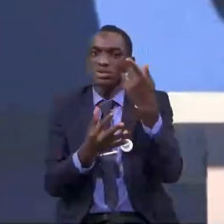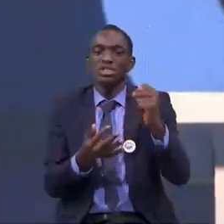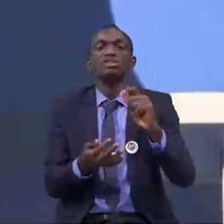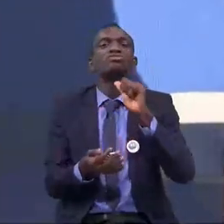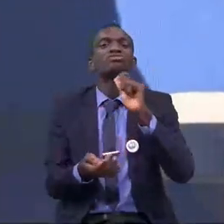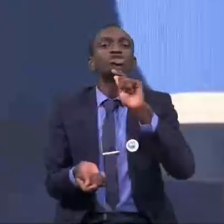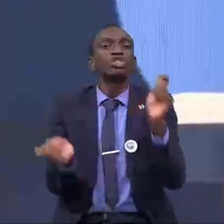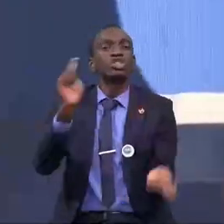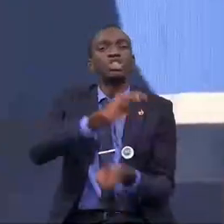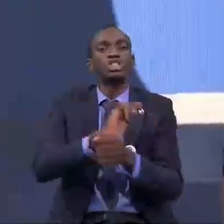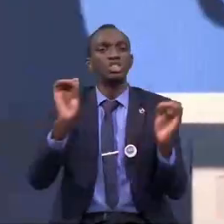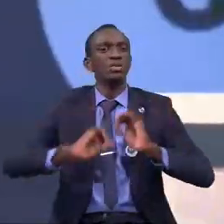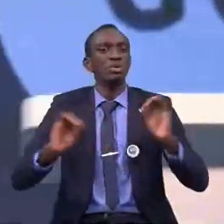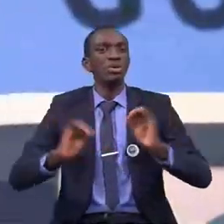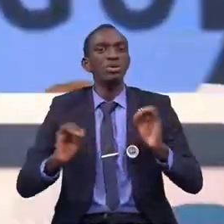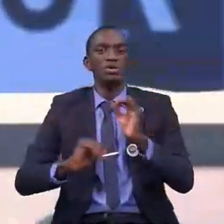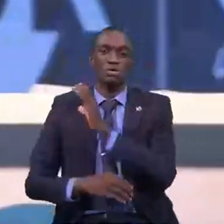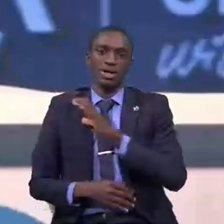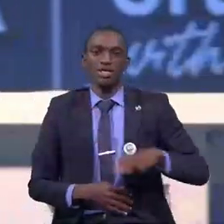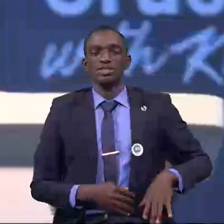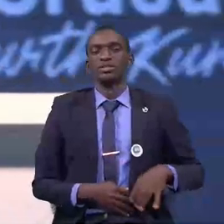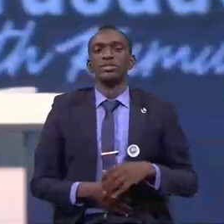À travers le Christ inchangeable.